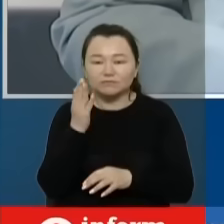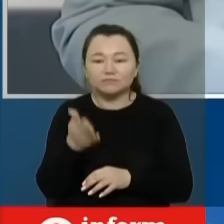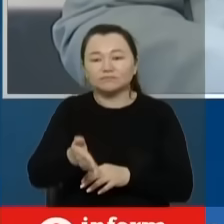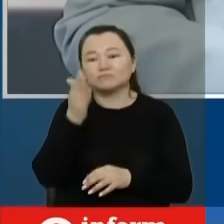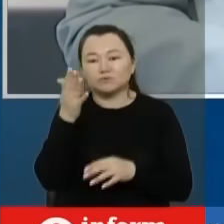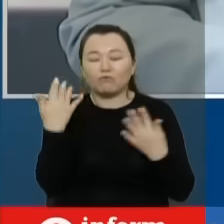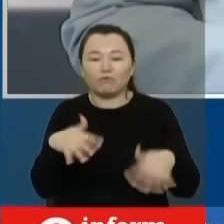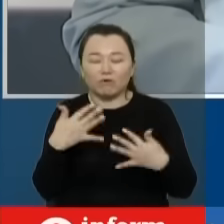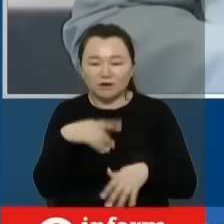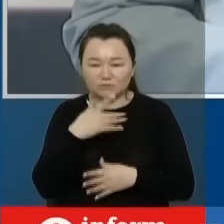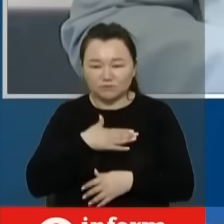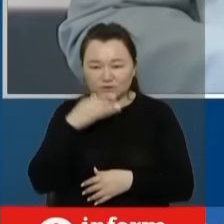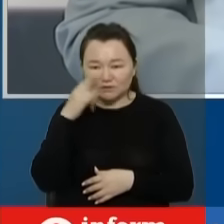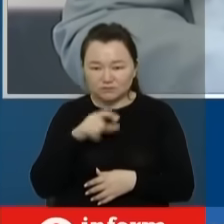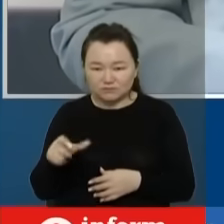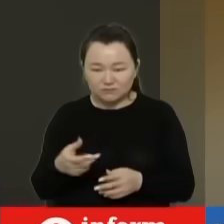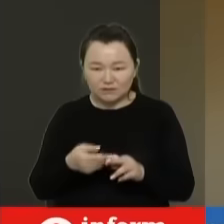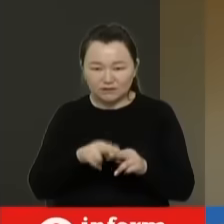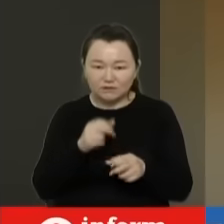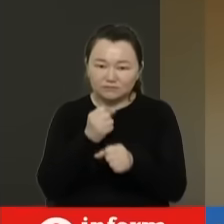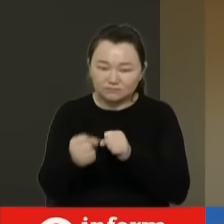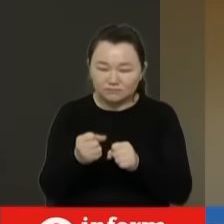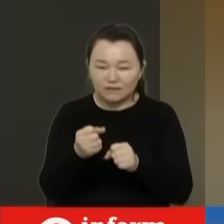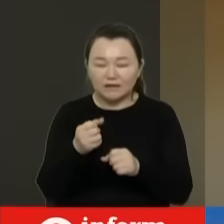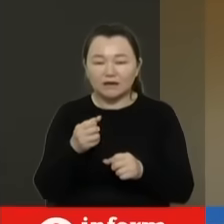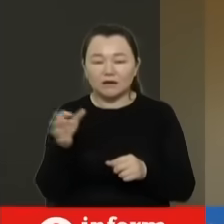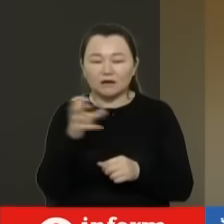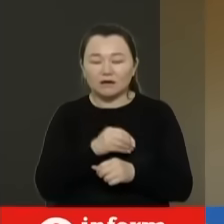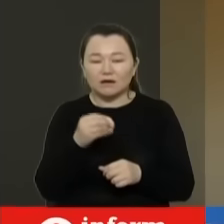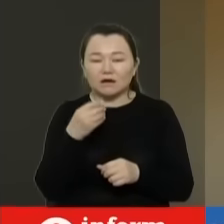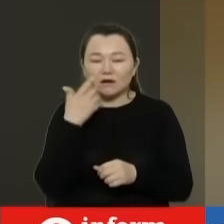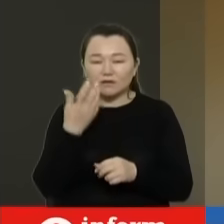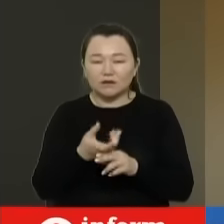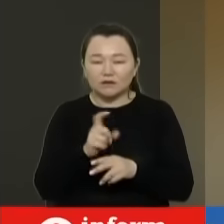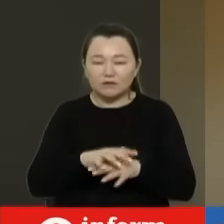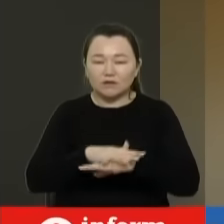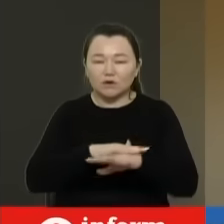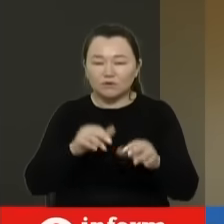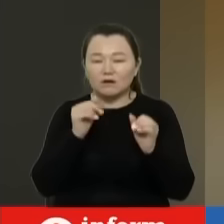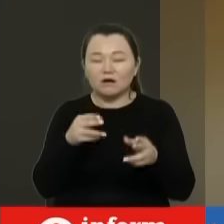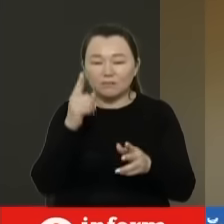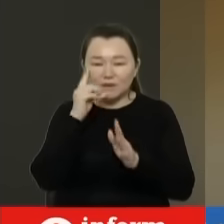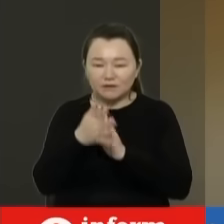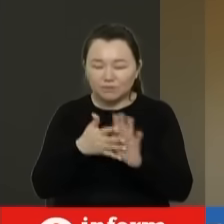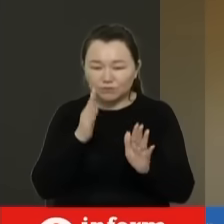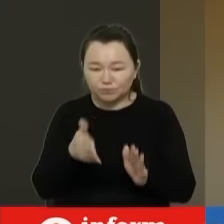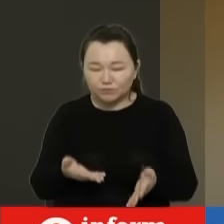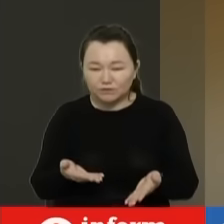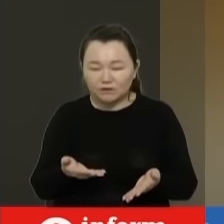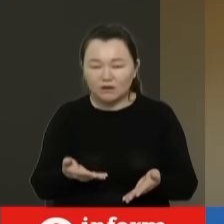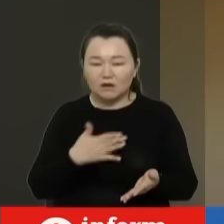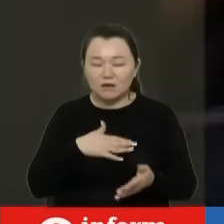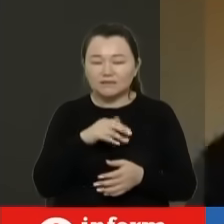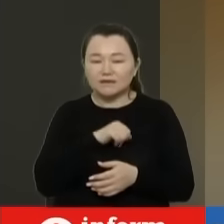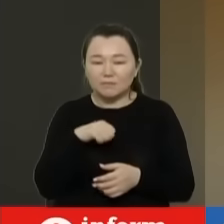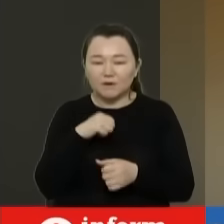кейбір кездерде біздің қазағымыз. Онда бұл зорлық па? Заңда термин жоқ болған кезде, онда қоғамымыз қалай түсінеді оны? Сондықтан ең